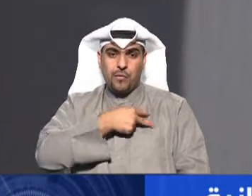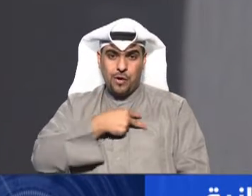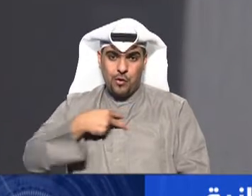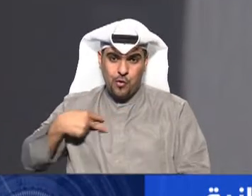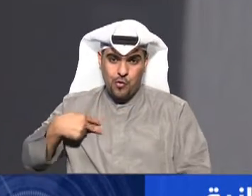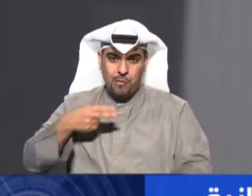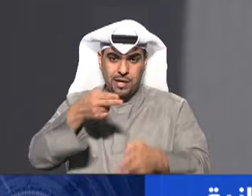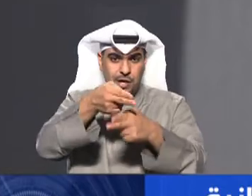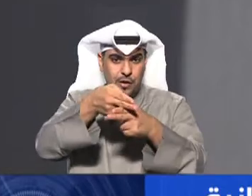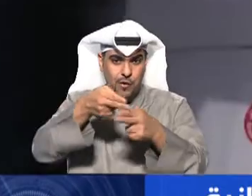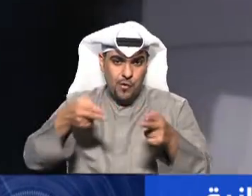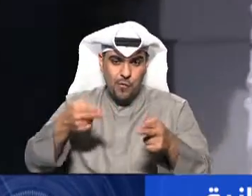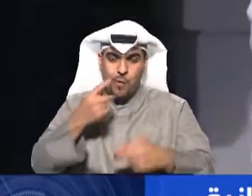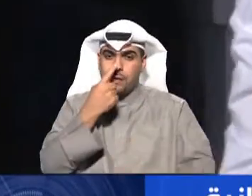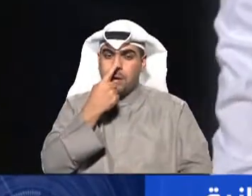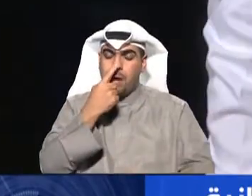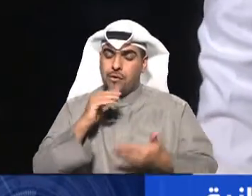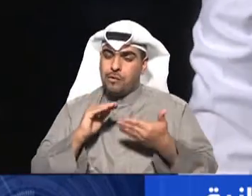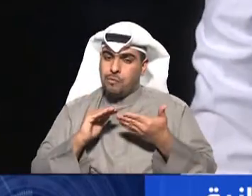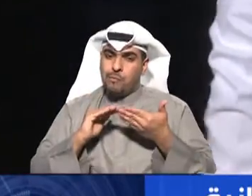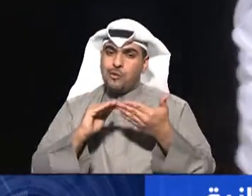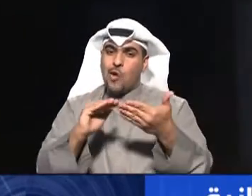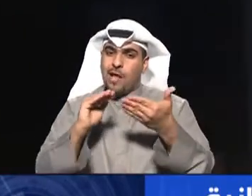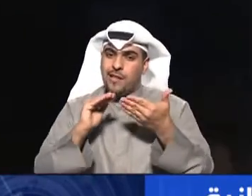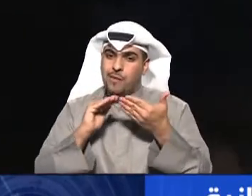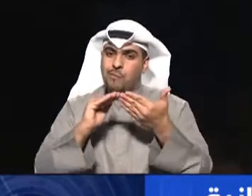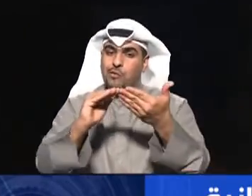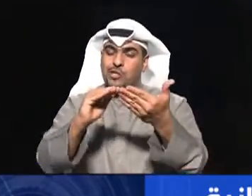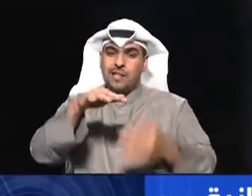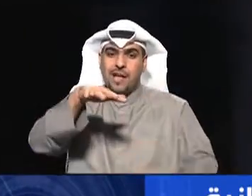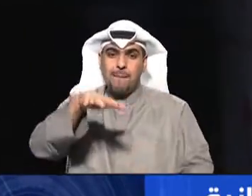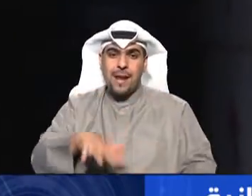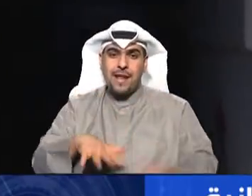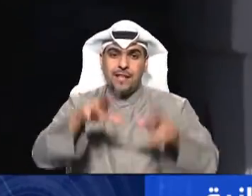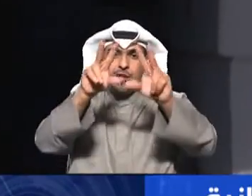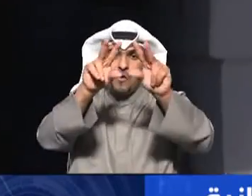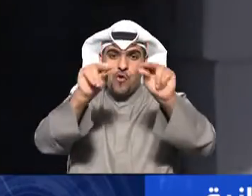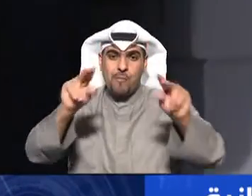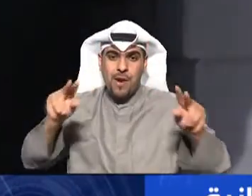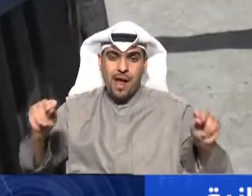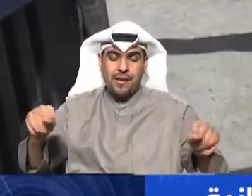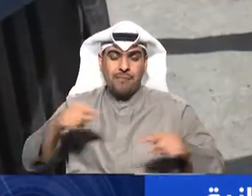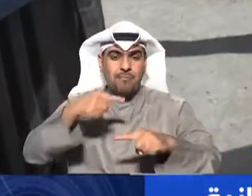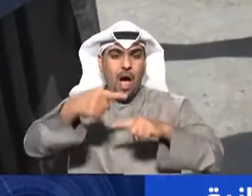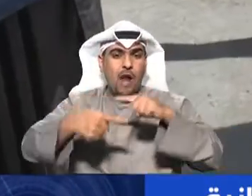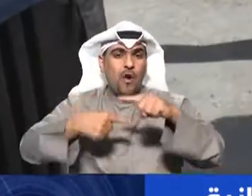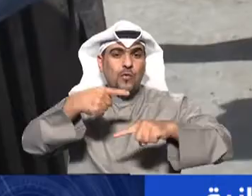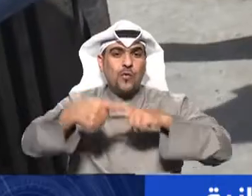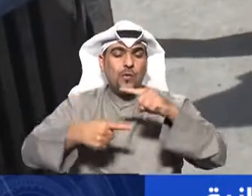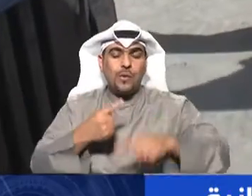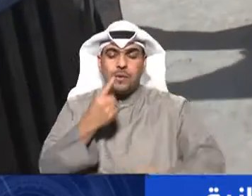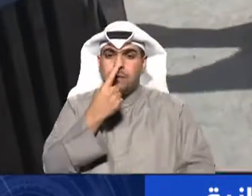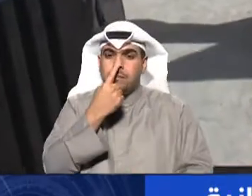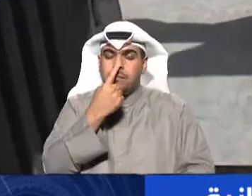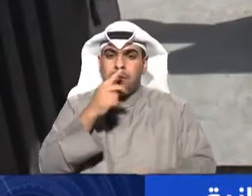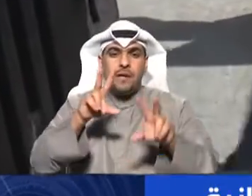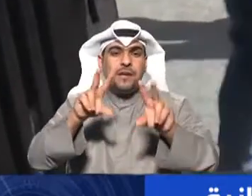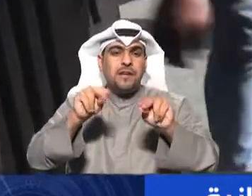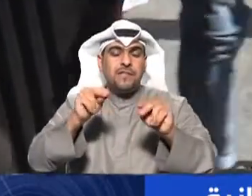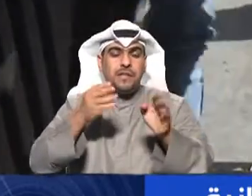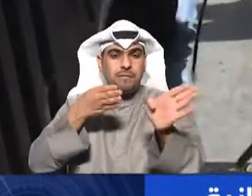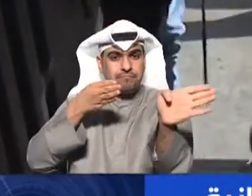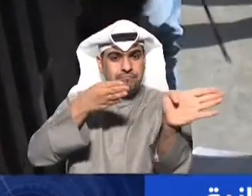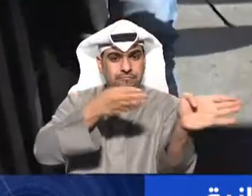العمل الإنساني بقيادة صاحب السمو أمير البلاد الشيخ صباح الأحمد الجابر الصباح حفظه الله ورعاه